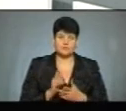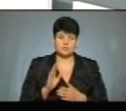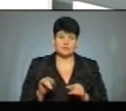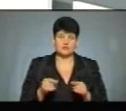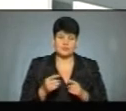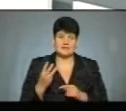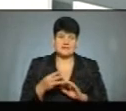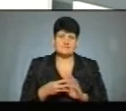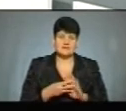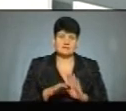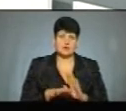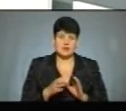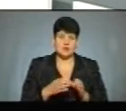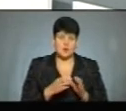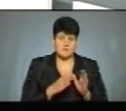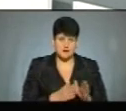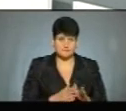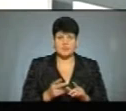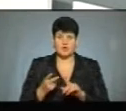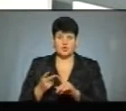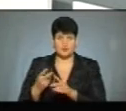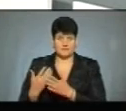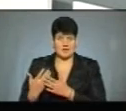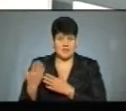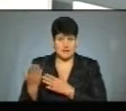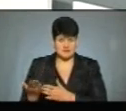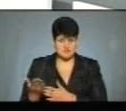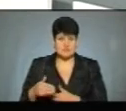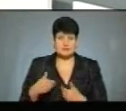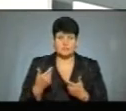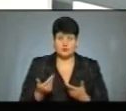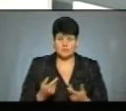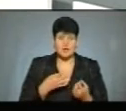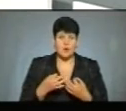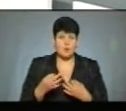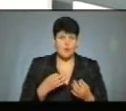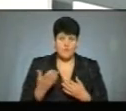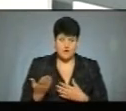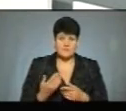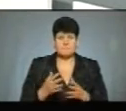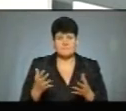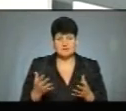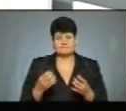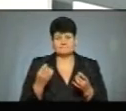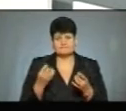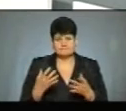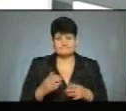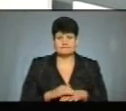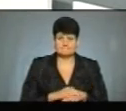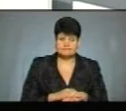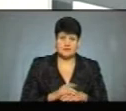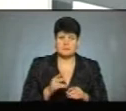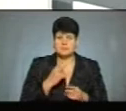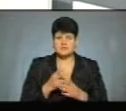38 територіальних громад. Другий варіант, який запропонований до обговорення, він більш ліберальний, він передбачає